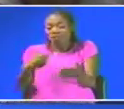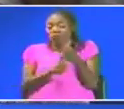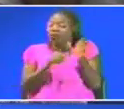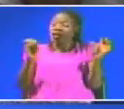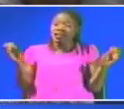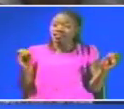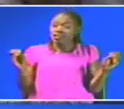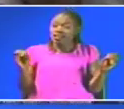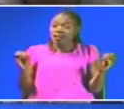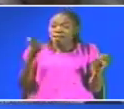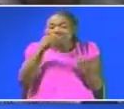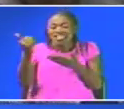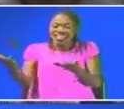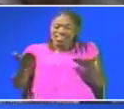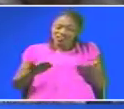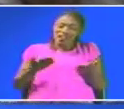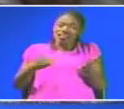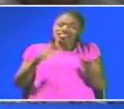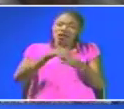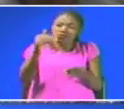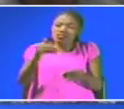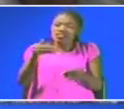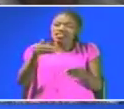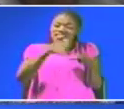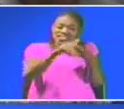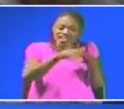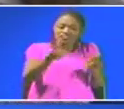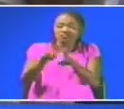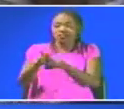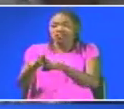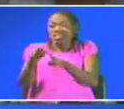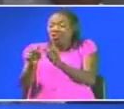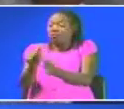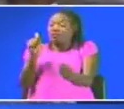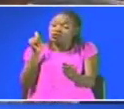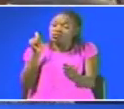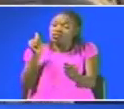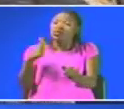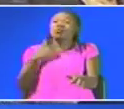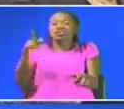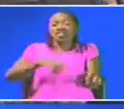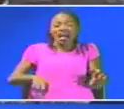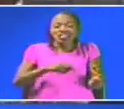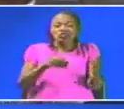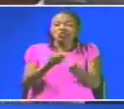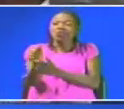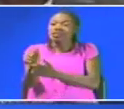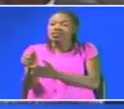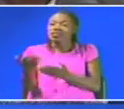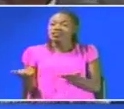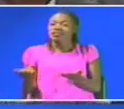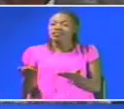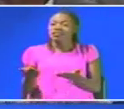kuuzia nje. Watupe viwanja ndani, tuuzie ndani. Lakini wao hawataki. Wanataka sisi tukomboe